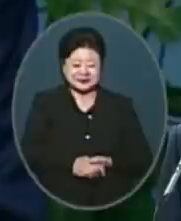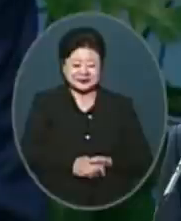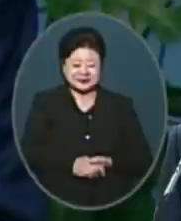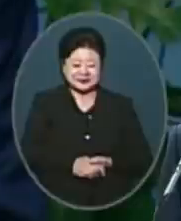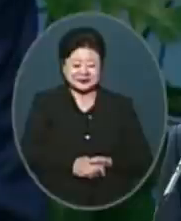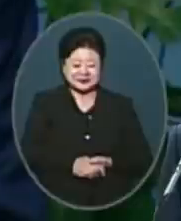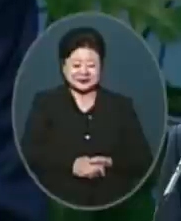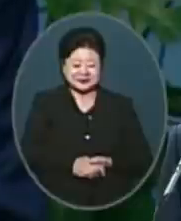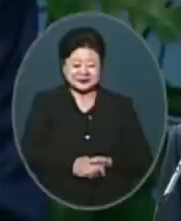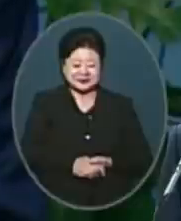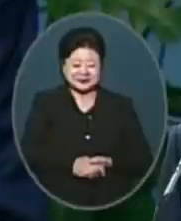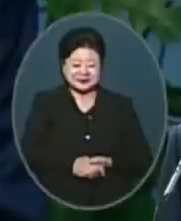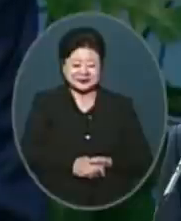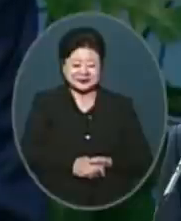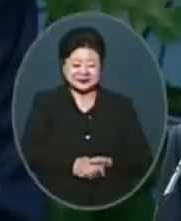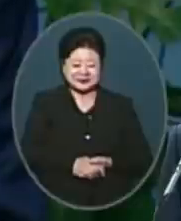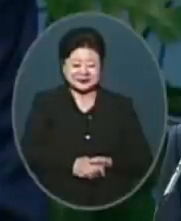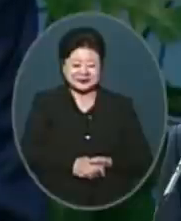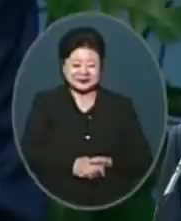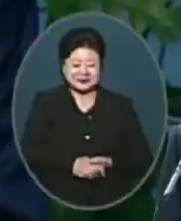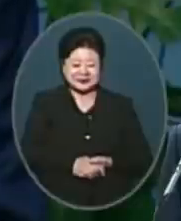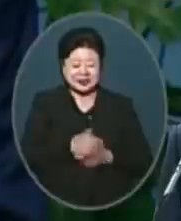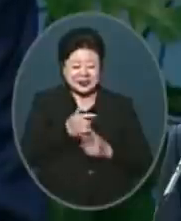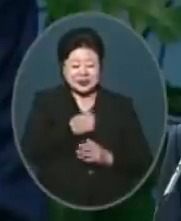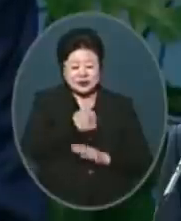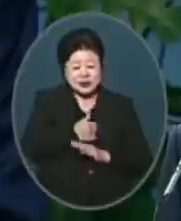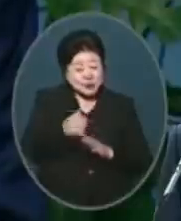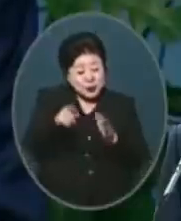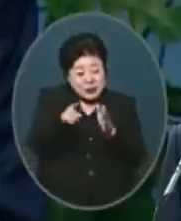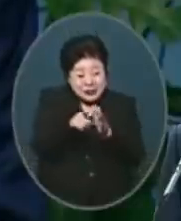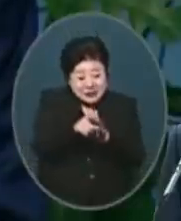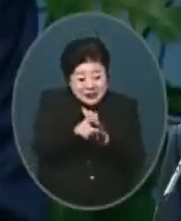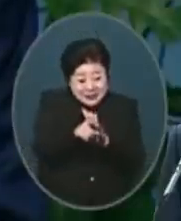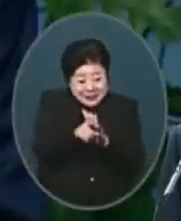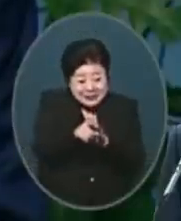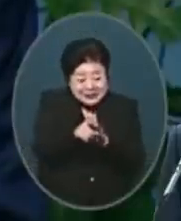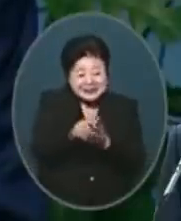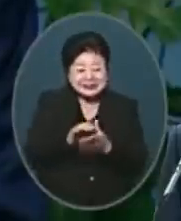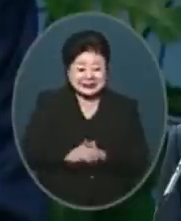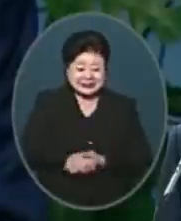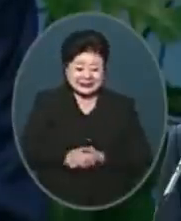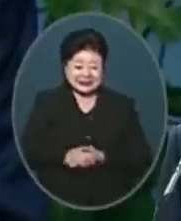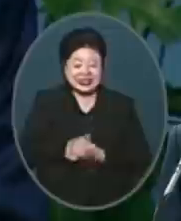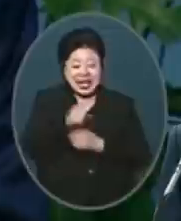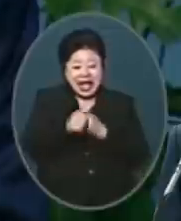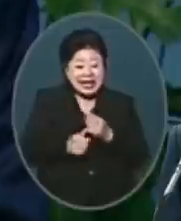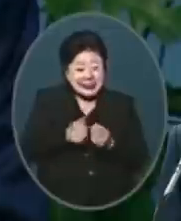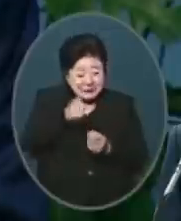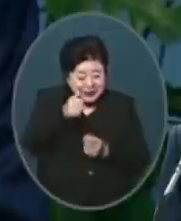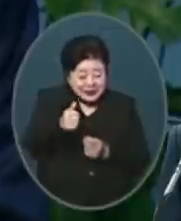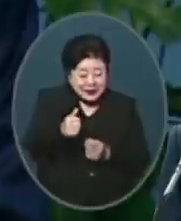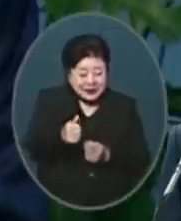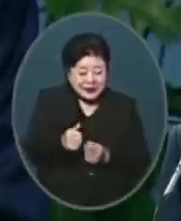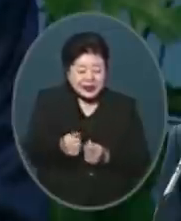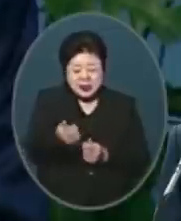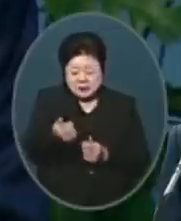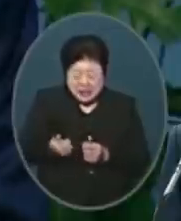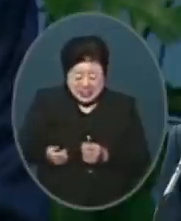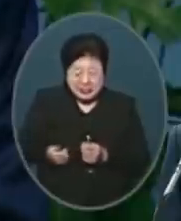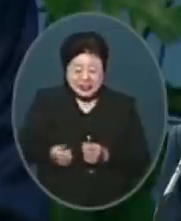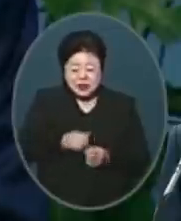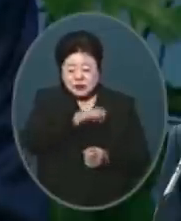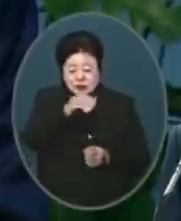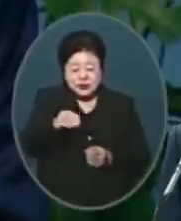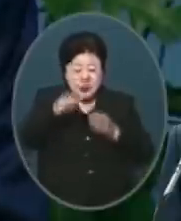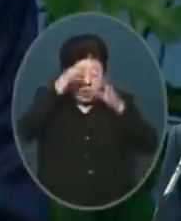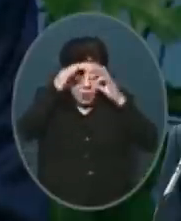예 그리스도를 믿는다는 것은 하나님이 만세 전에 이미